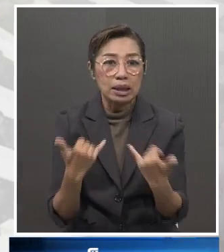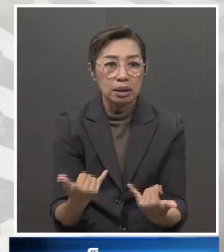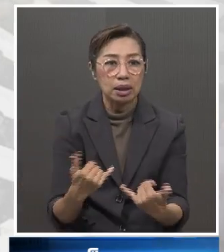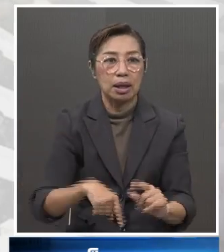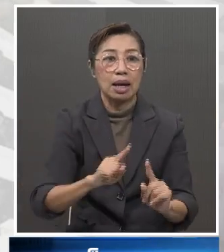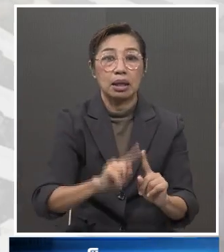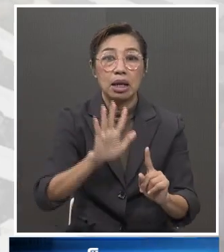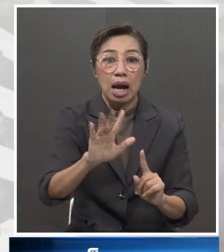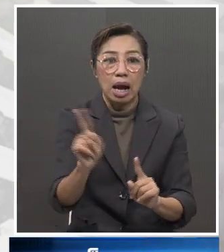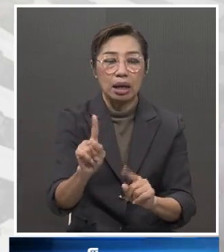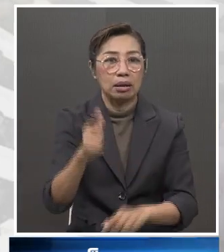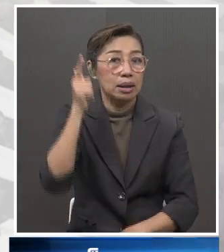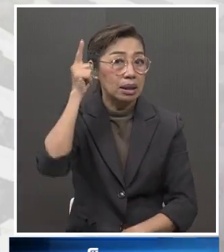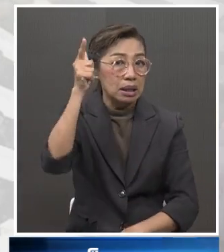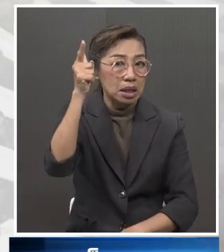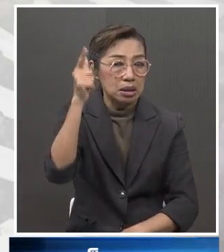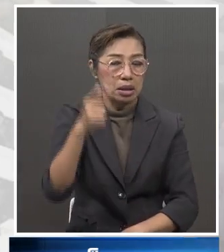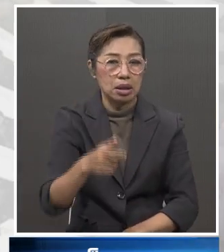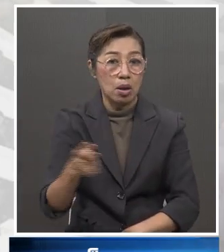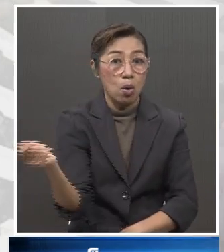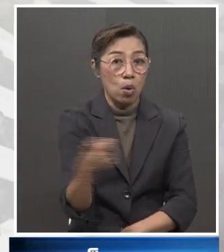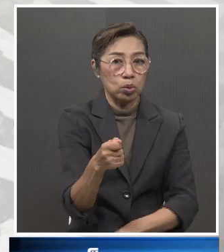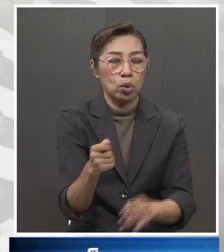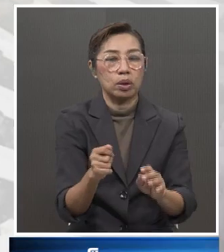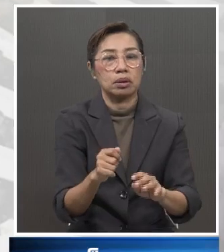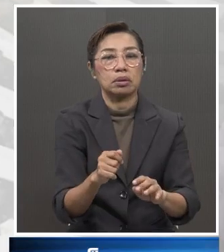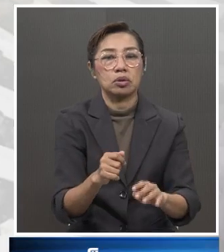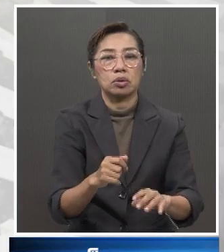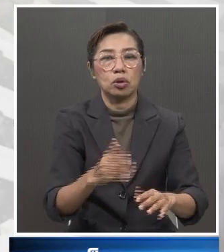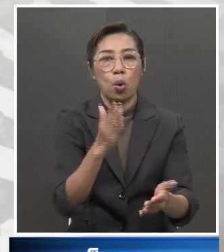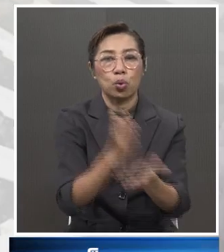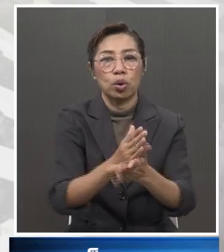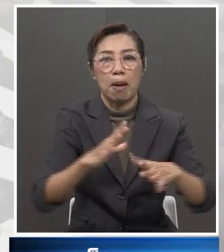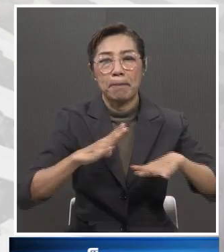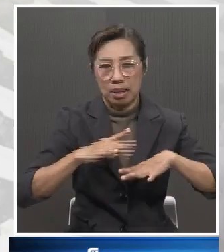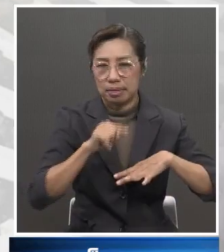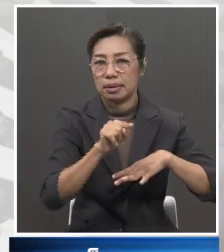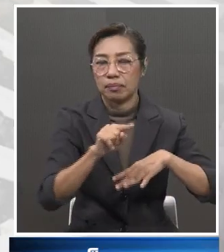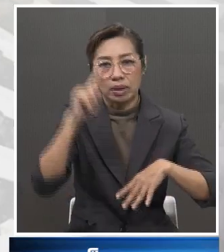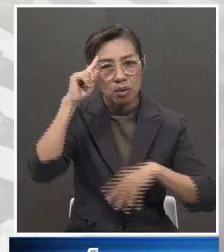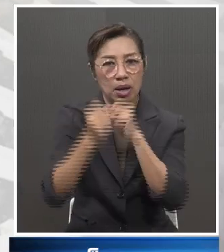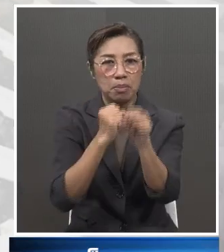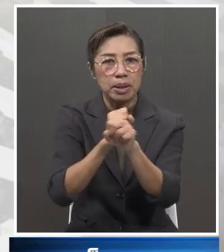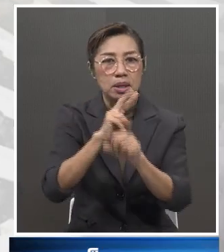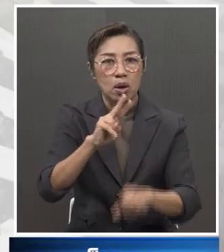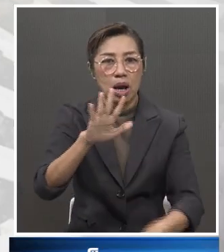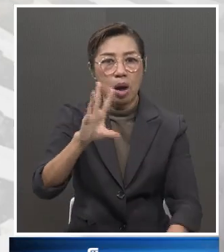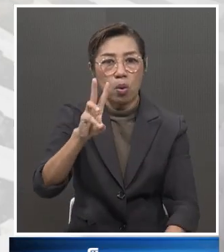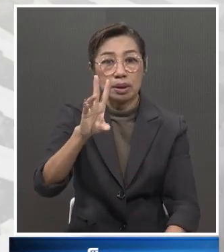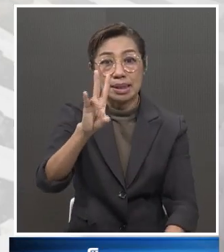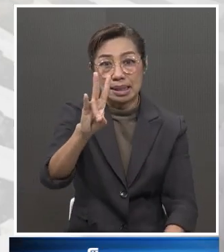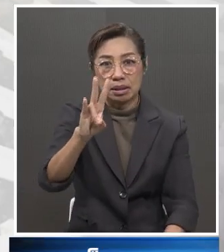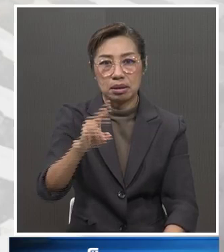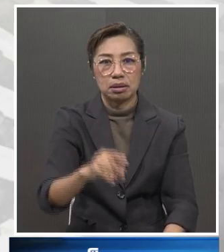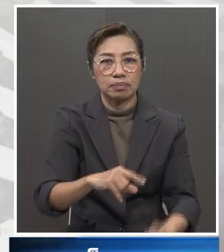คืออะไรครับคุณทักษิณจะได้พักโทษอืเาบอกว่ากลางปี 2567ก็คือกลางปีหน้าเนี่ย